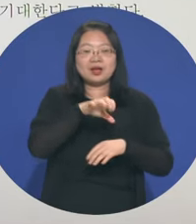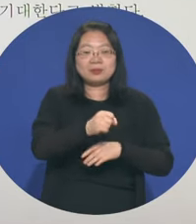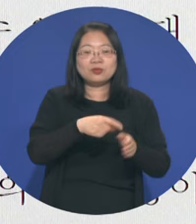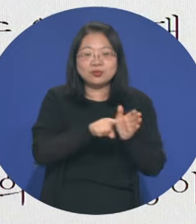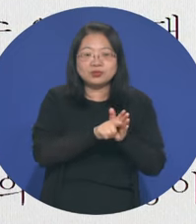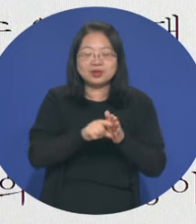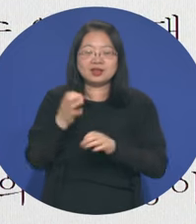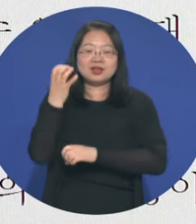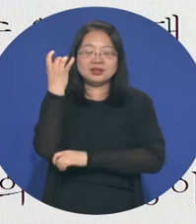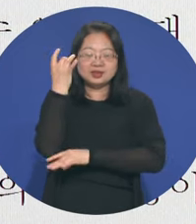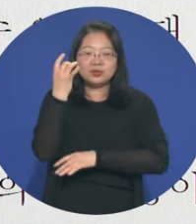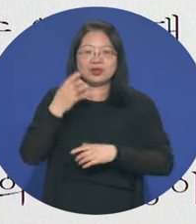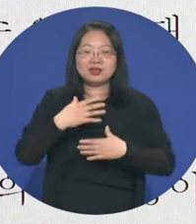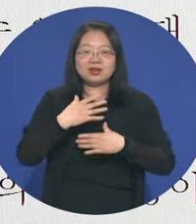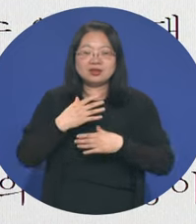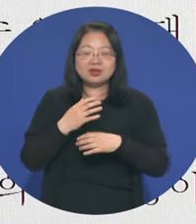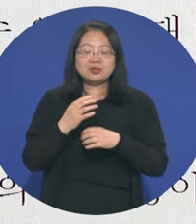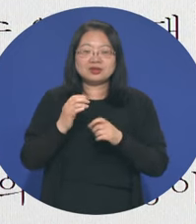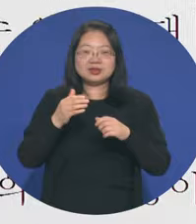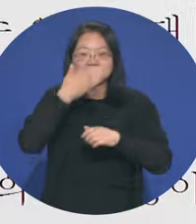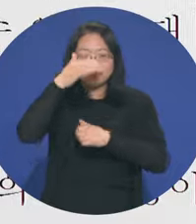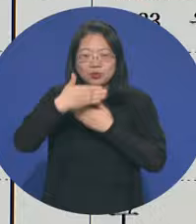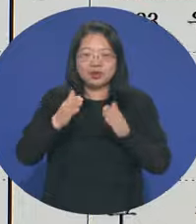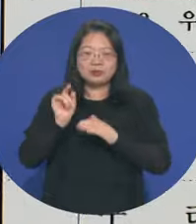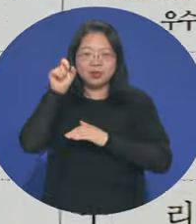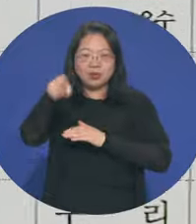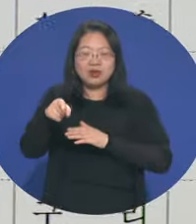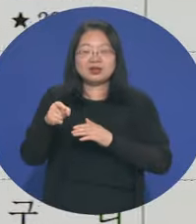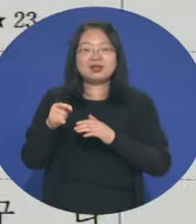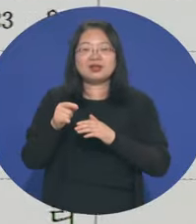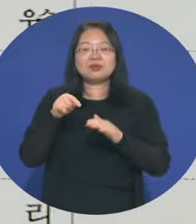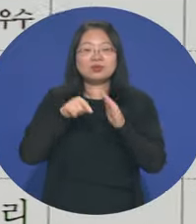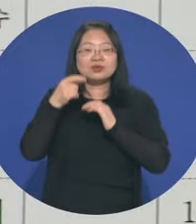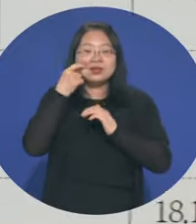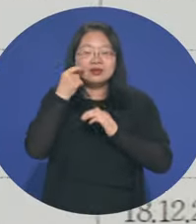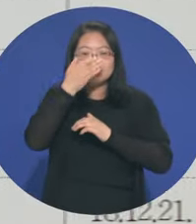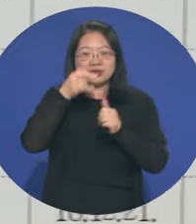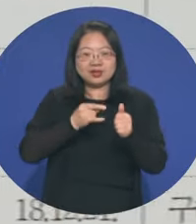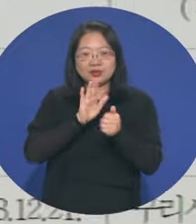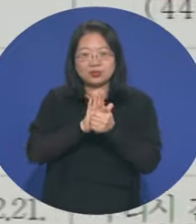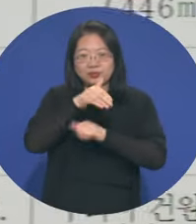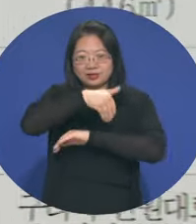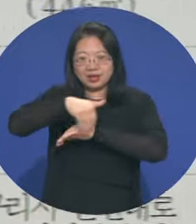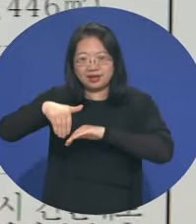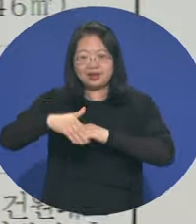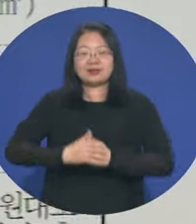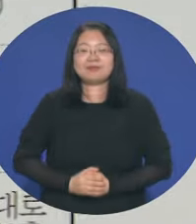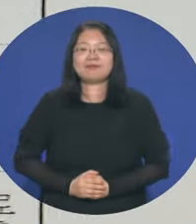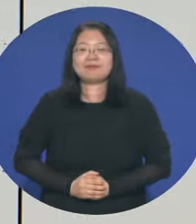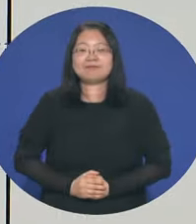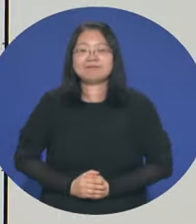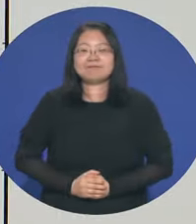것으로 기존 청년 공간이 멀어서 이용하지 못한 청년들에게 도움이 될 전망입니다 l